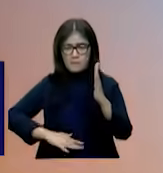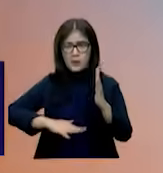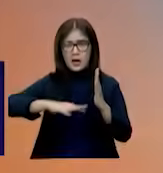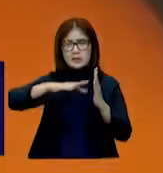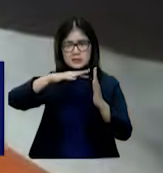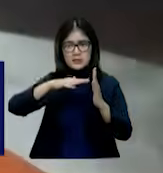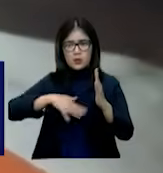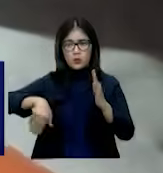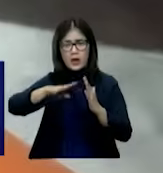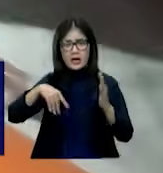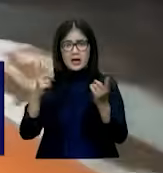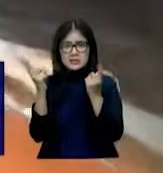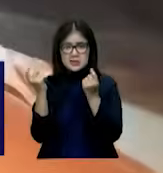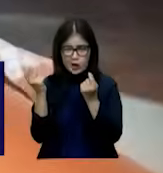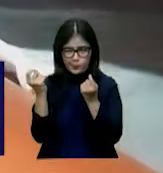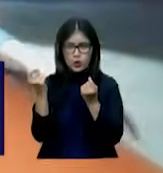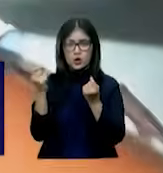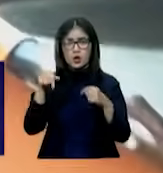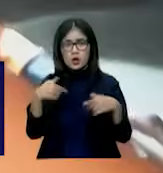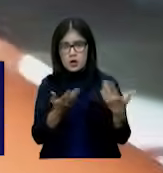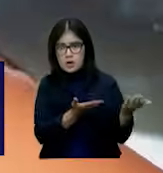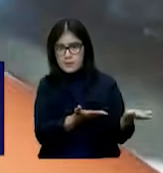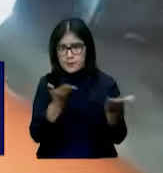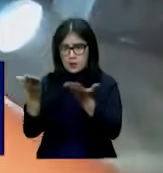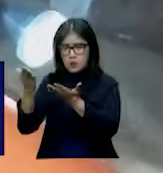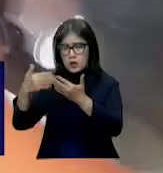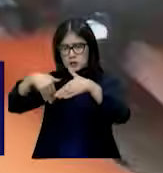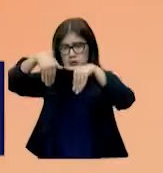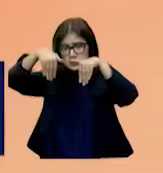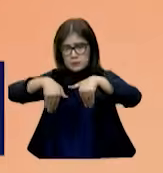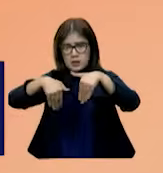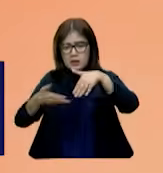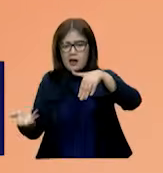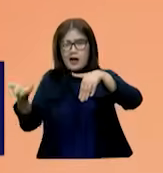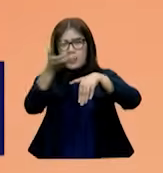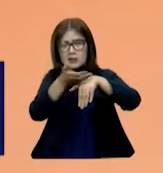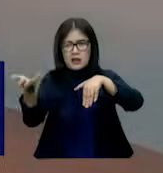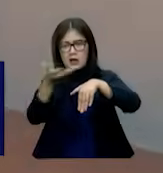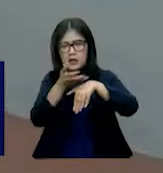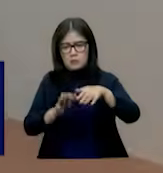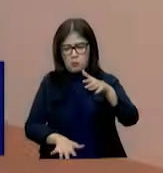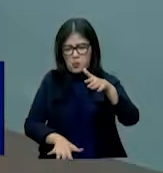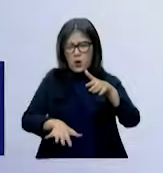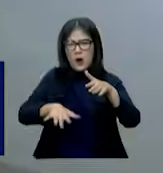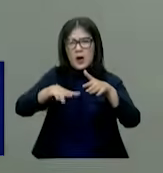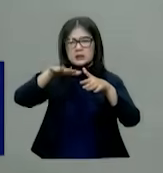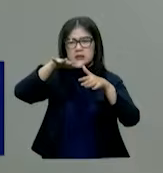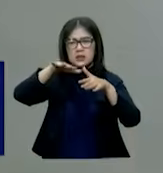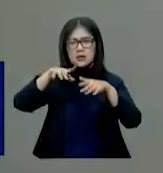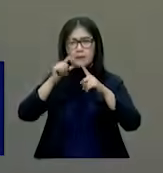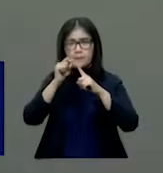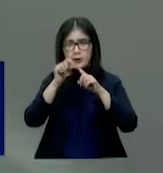Kabupaten Cirebon. Korban terpaksa dievakuasi lewat jendela karena banjir yang mengenangi rumahnya cukup tinggi. Petugas juga